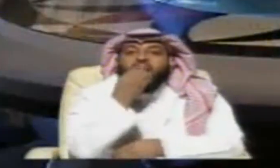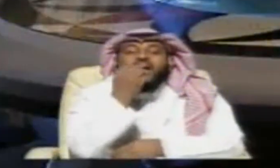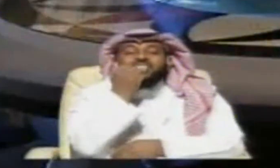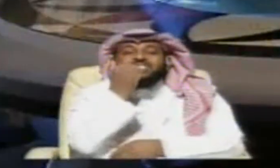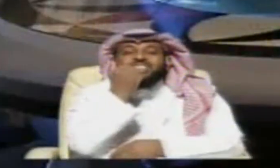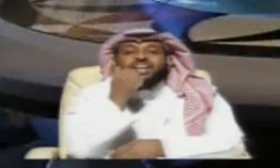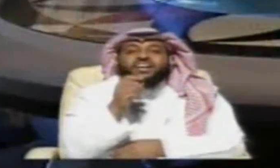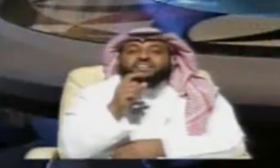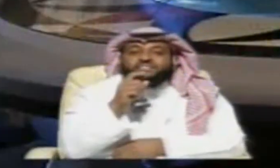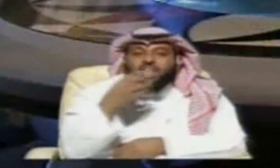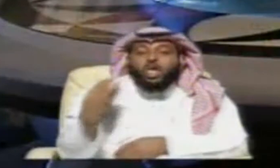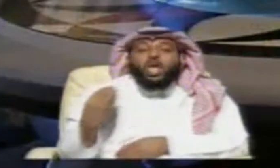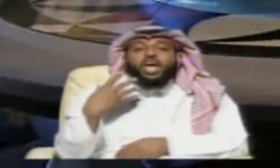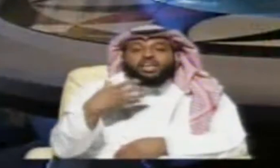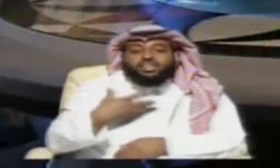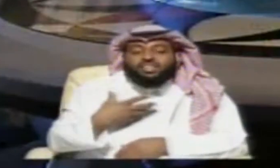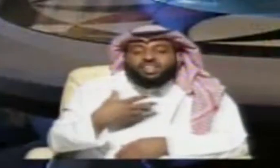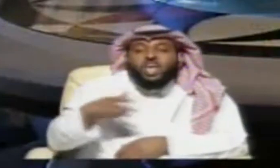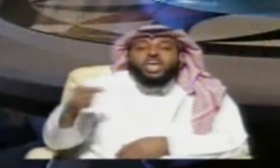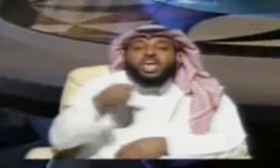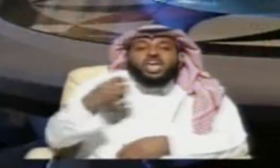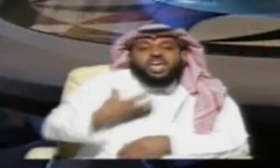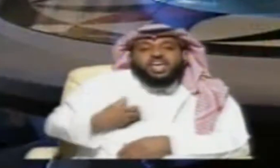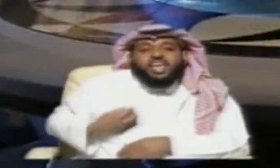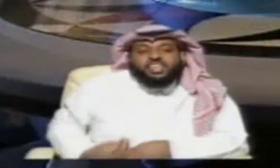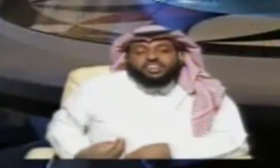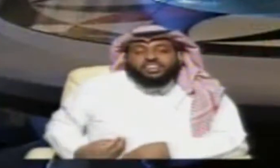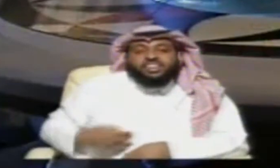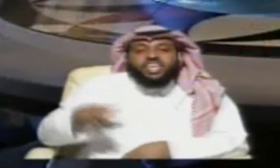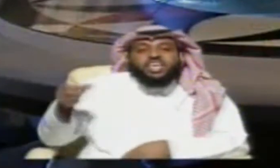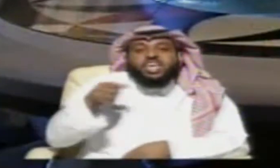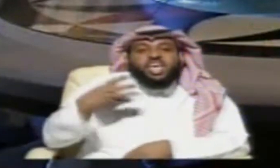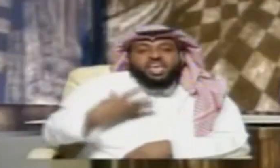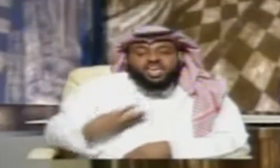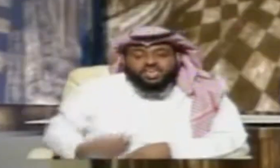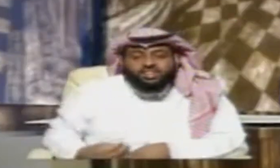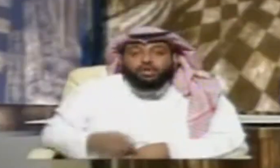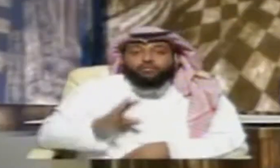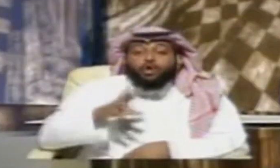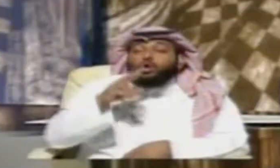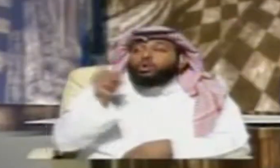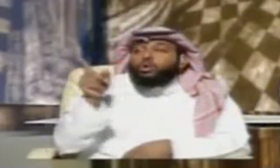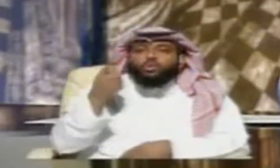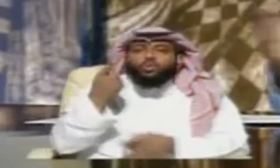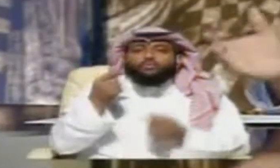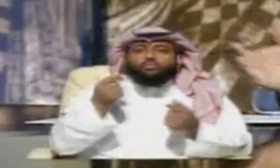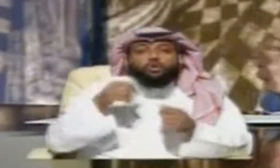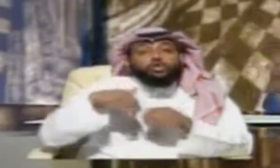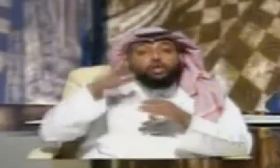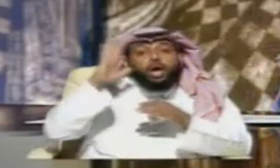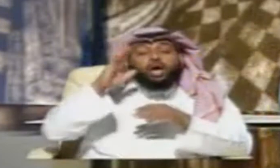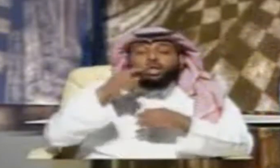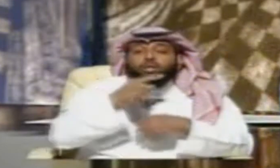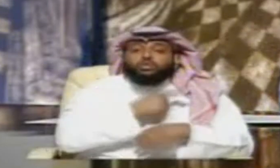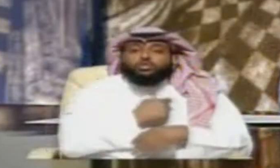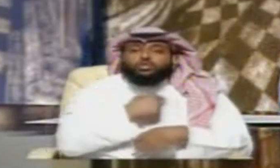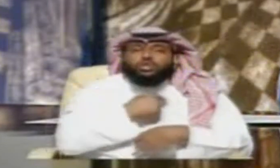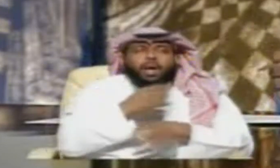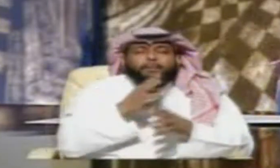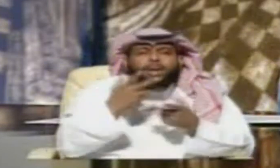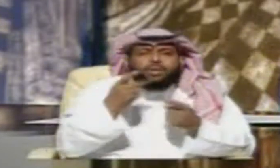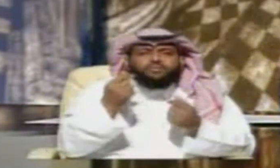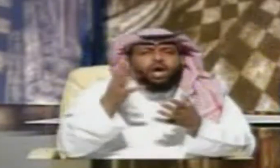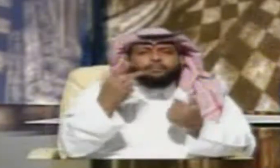المبلغ هذا يفوق قيمة زكاة الشخص الواحد، فهل ندفعه كله أو